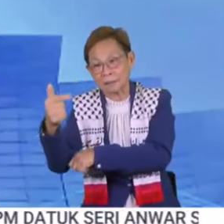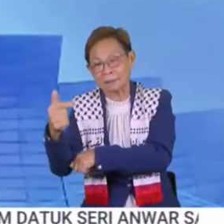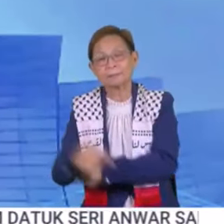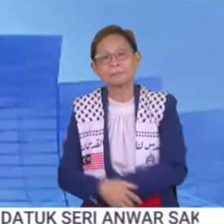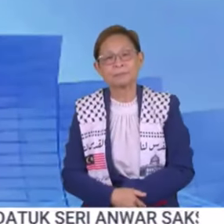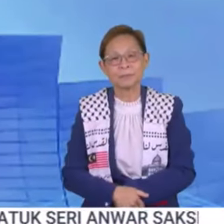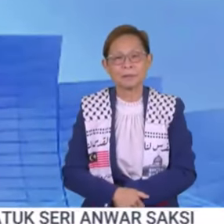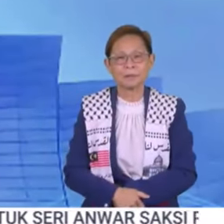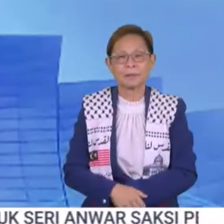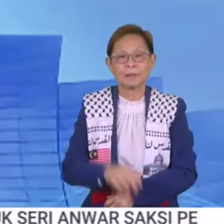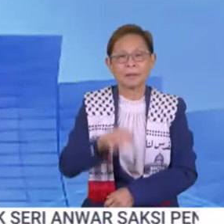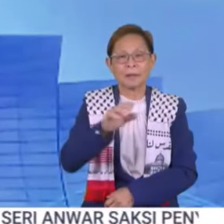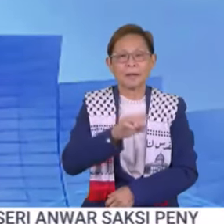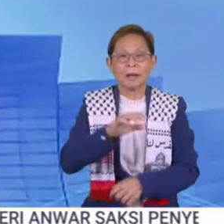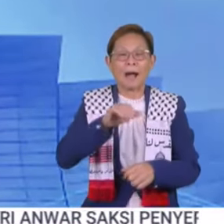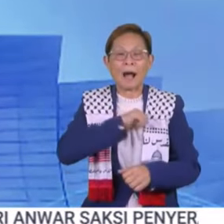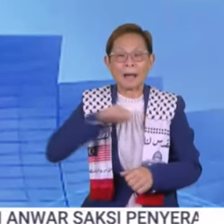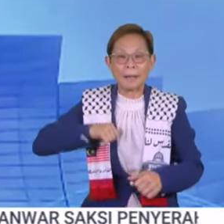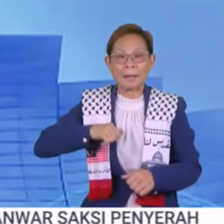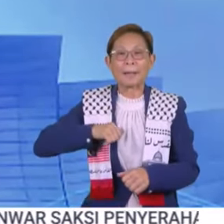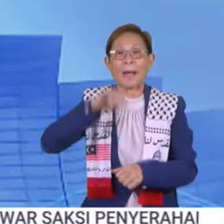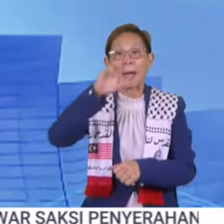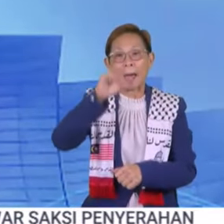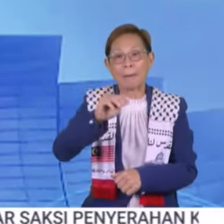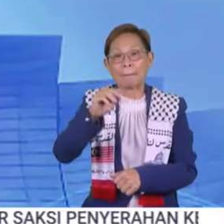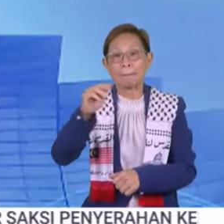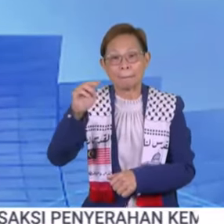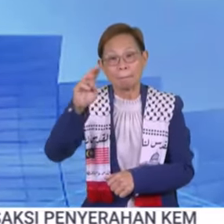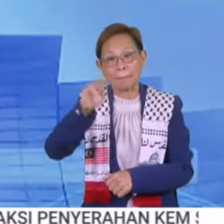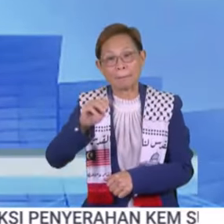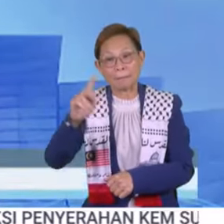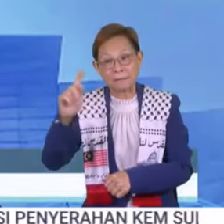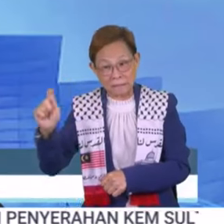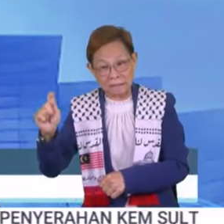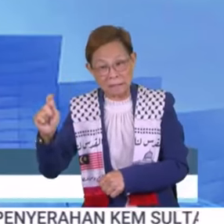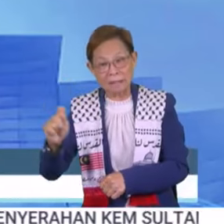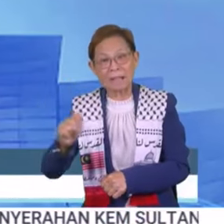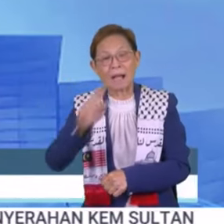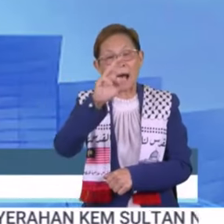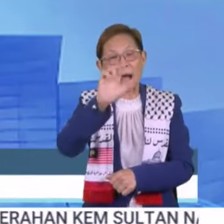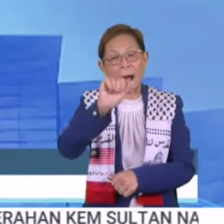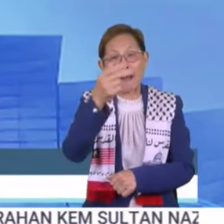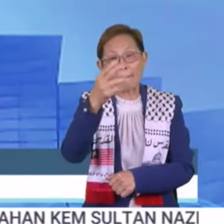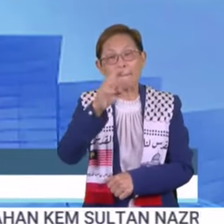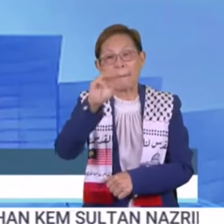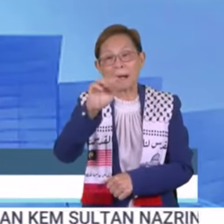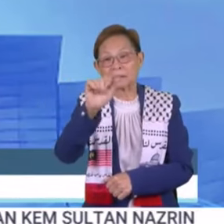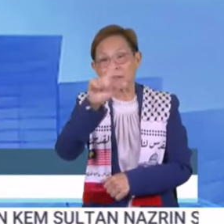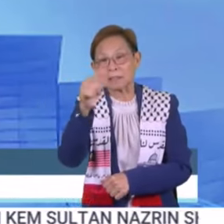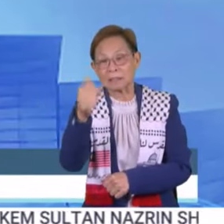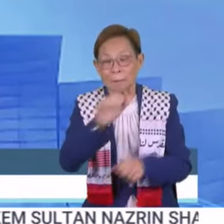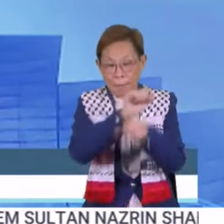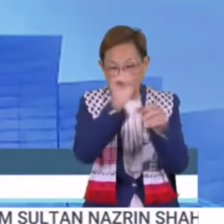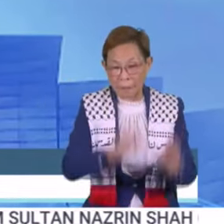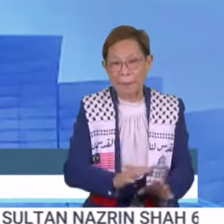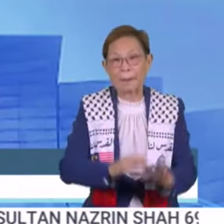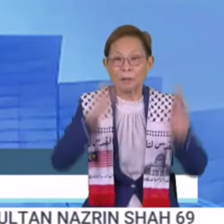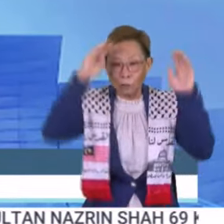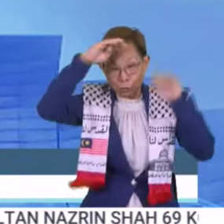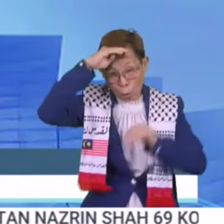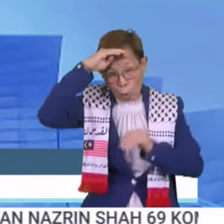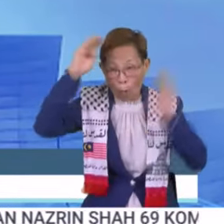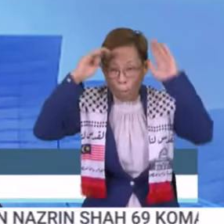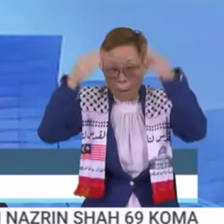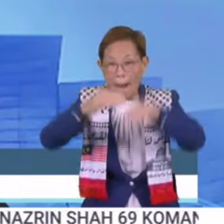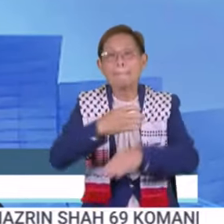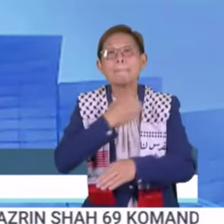Sementara itu, Ahli Majlis Kerja Tertinggi UMNO, Datuk Seri Ahmad Maslan memaklumkan jentera bahagian dari Johor, Pahang, Perak